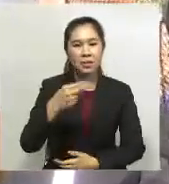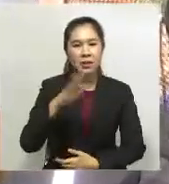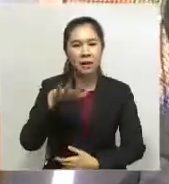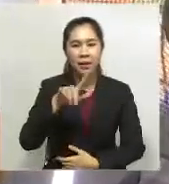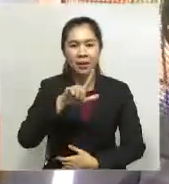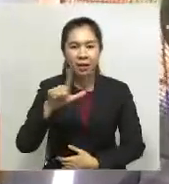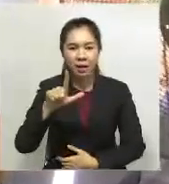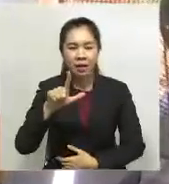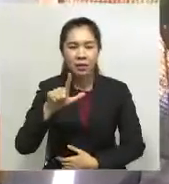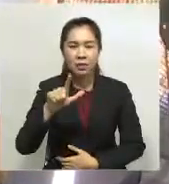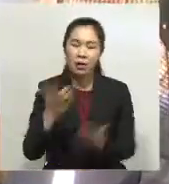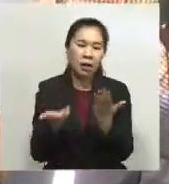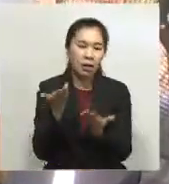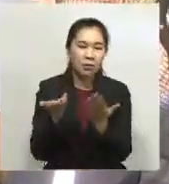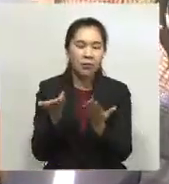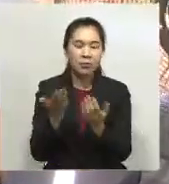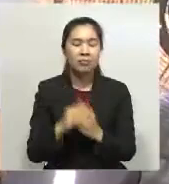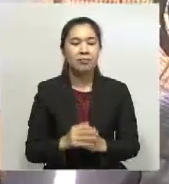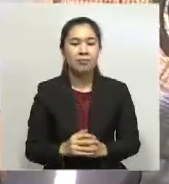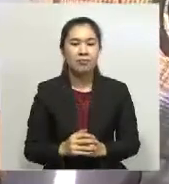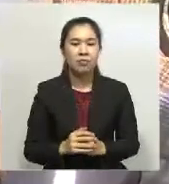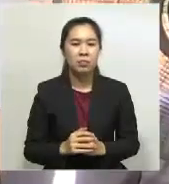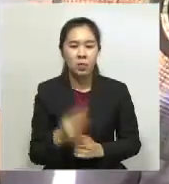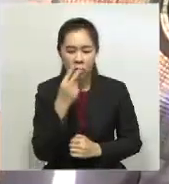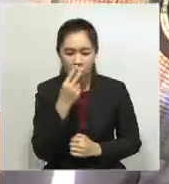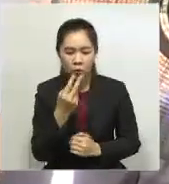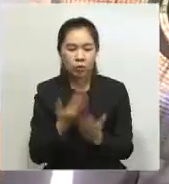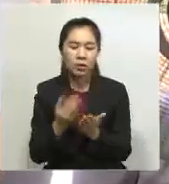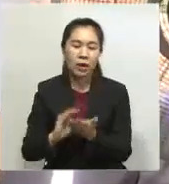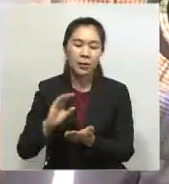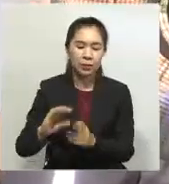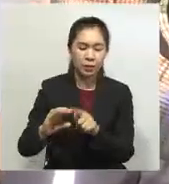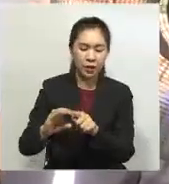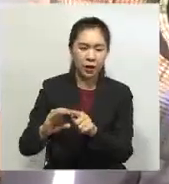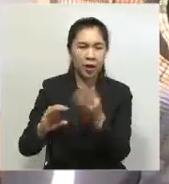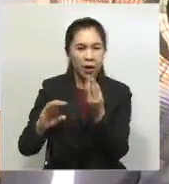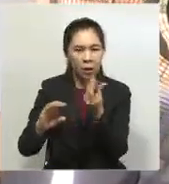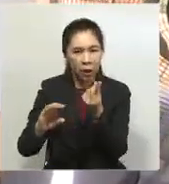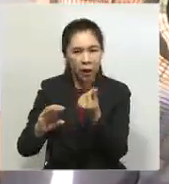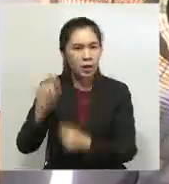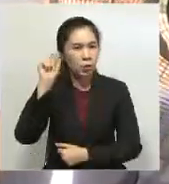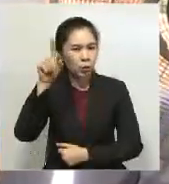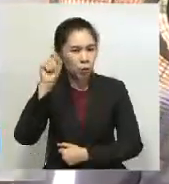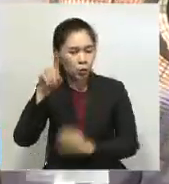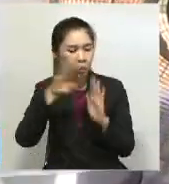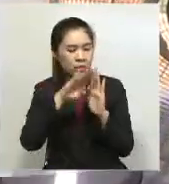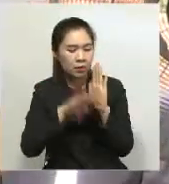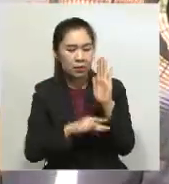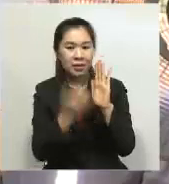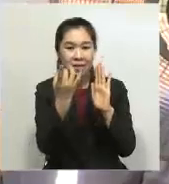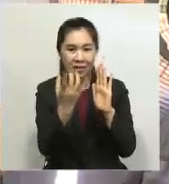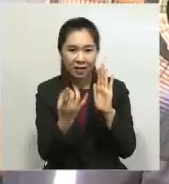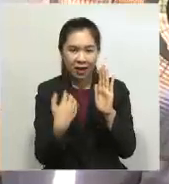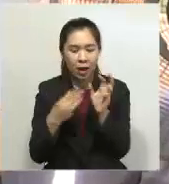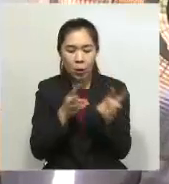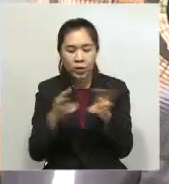20,000 ล้านจะกี่ล้านกี่อะไรก็ไม่รู้อะมันต้องดูที่งบประมาณเรามีแค่ไหนอันที่สองก็คืออันไหนไม่เร่งด่วนก่อนนะแล้วเราจะมีวิ